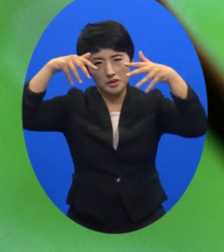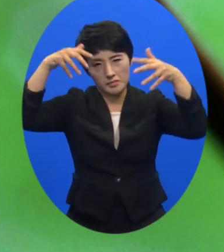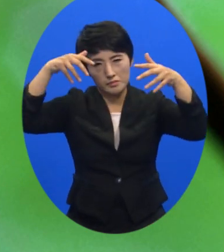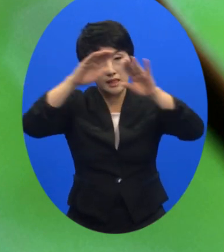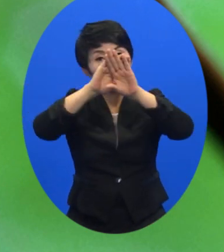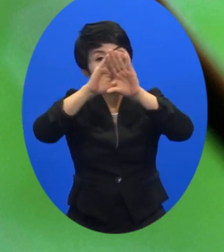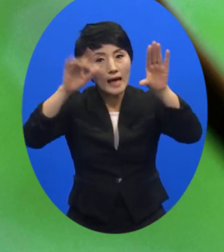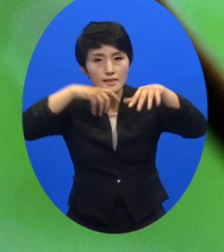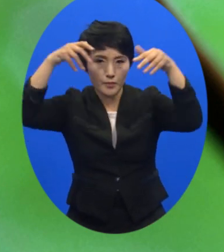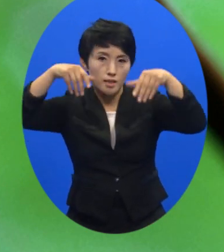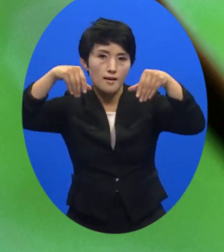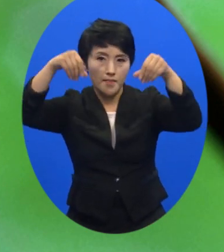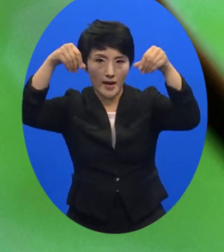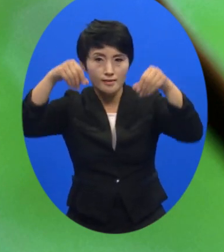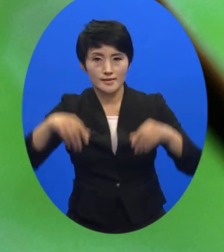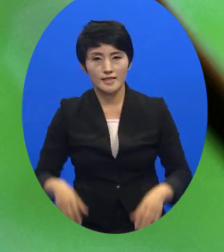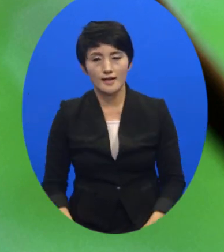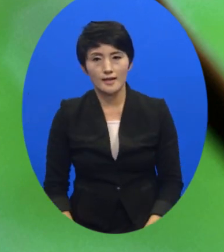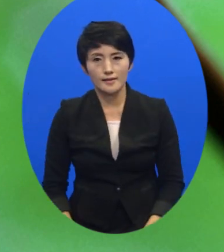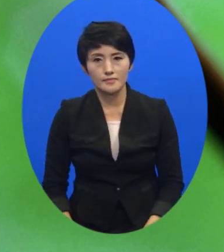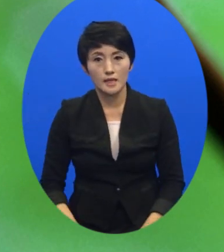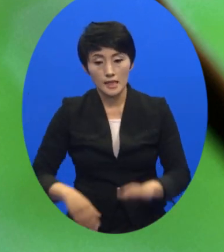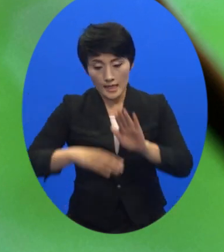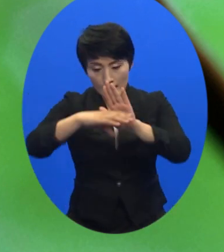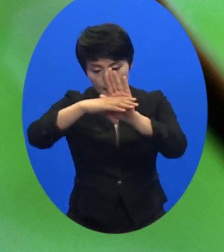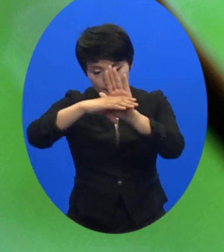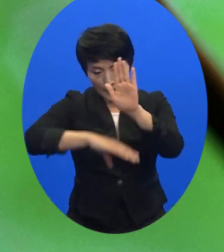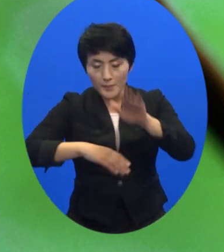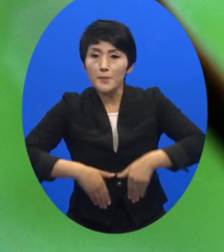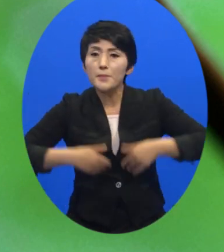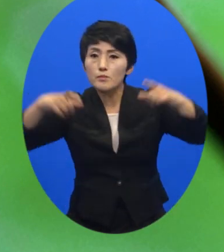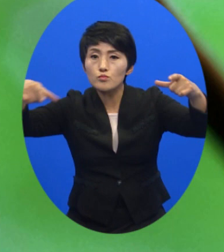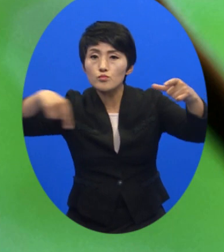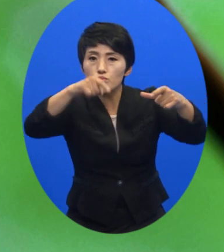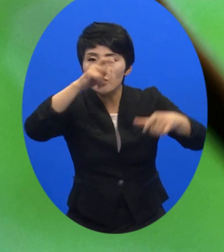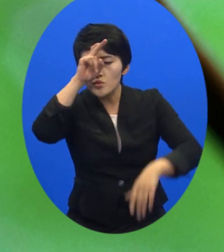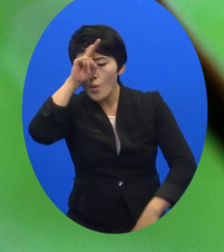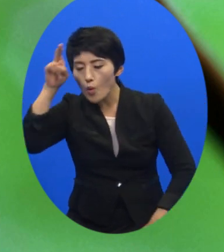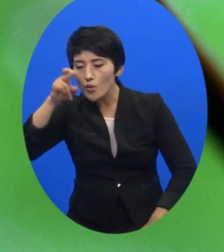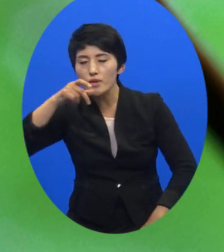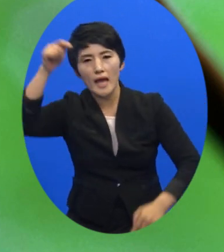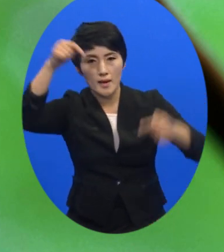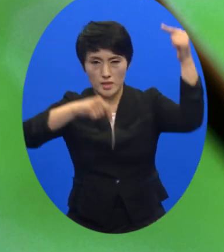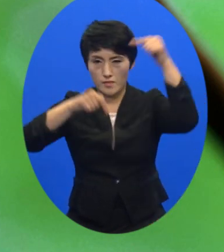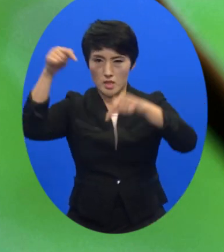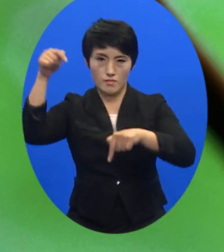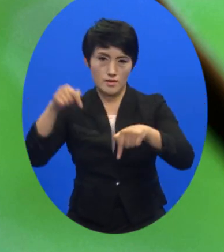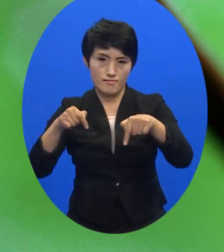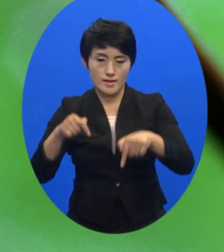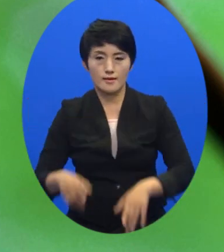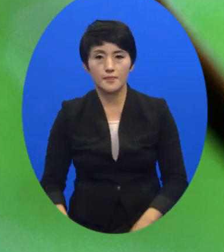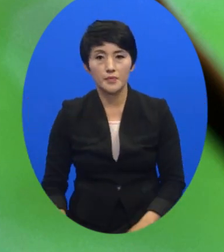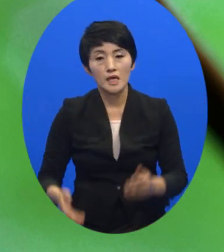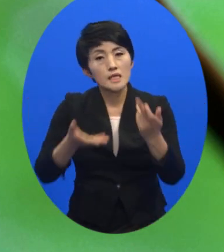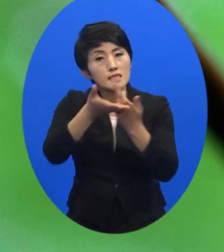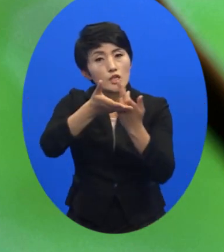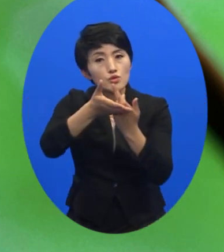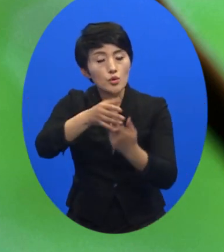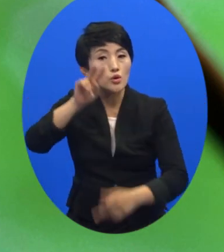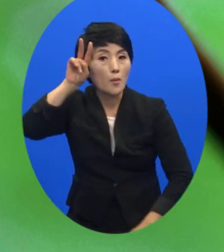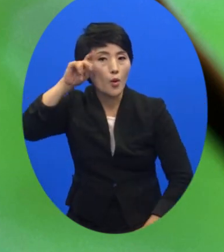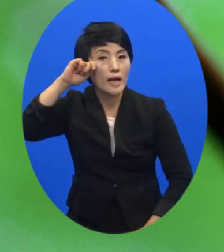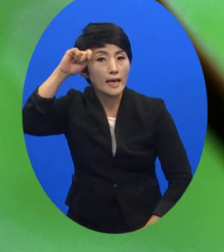낮부터 점차 그치겠습니다. 다만 남부 지방에는 오후에 산발적으로 빗방울이 떨어지는 곳이 있겠고요. 제주도는